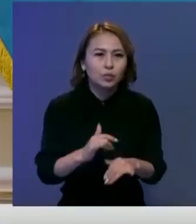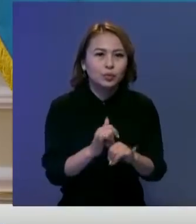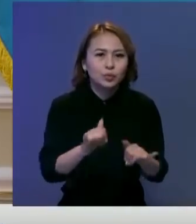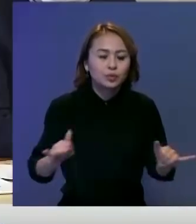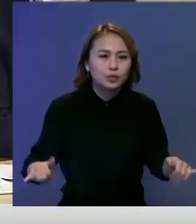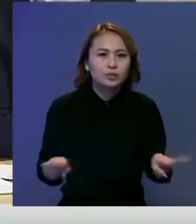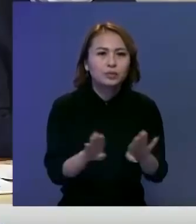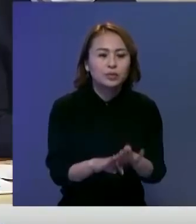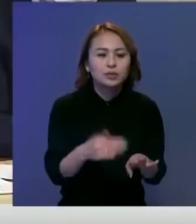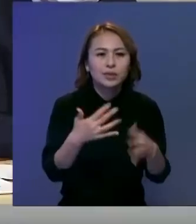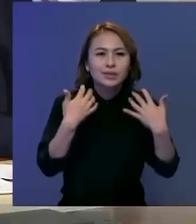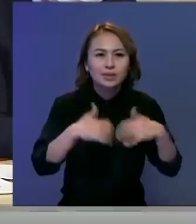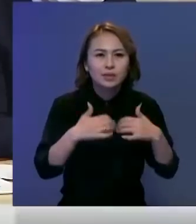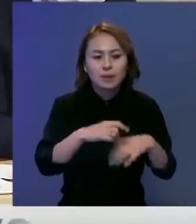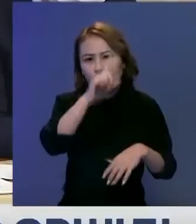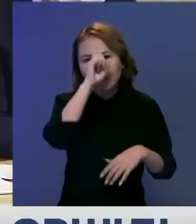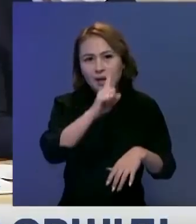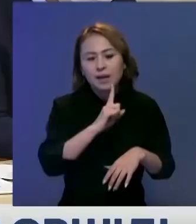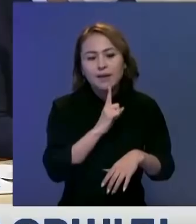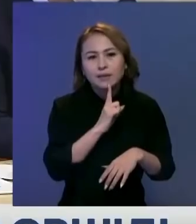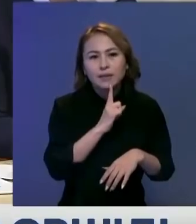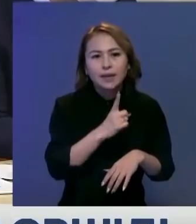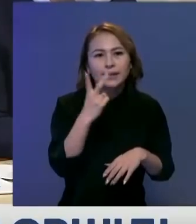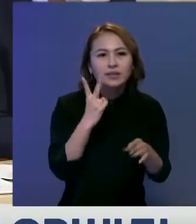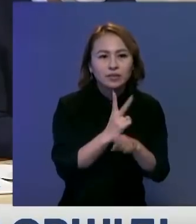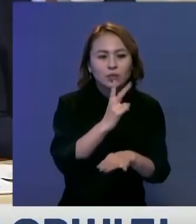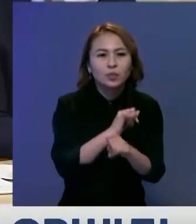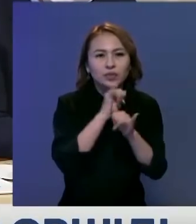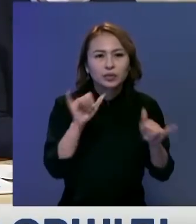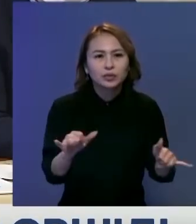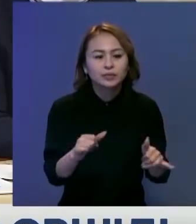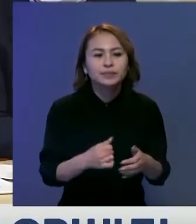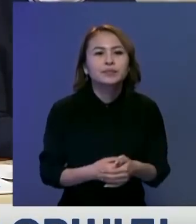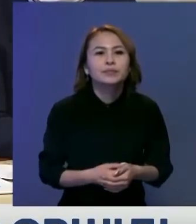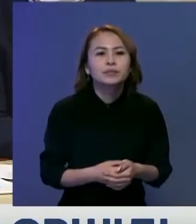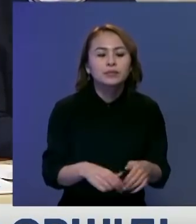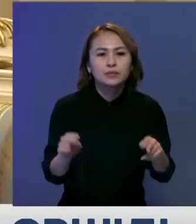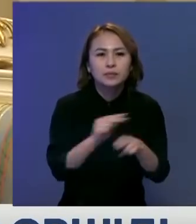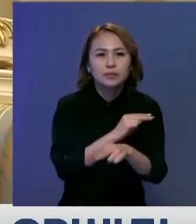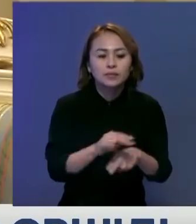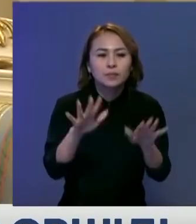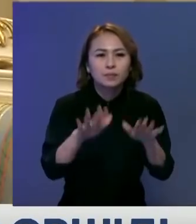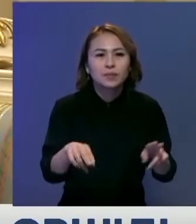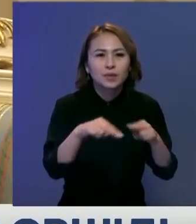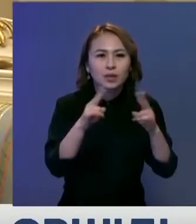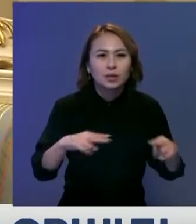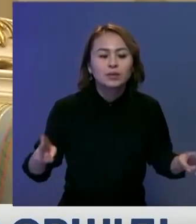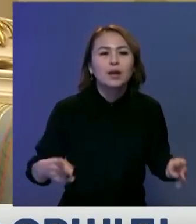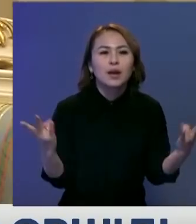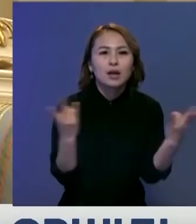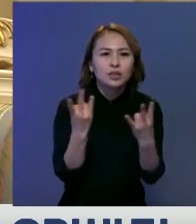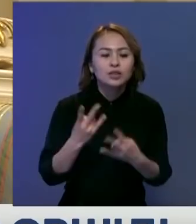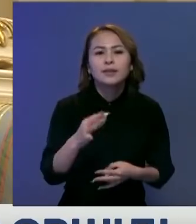Олардың саны соңғы бір айда екі есеге артты. Ал емде өмекемелерінде қажетті